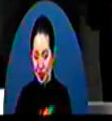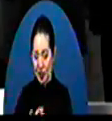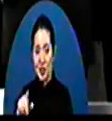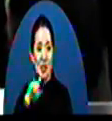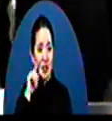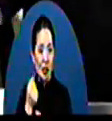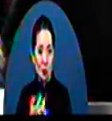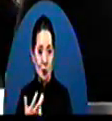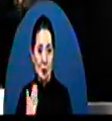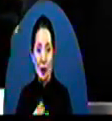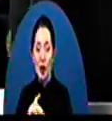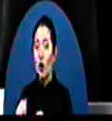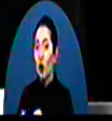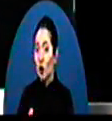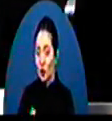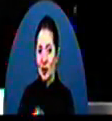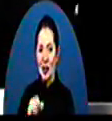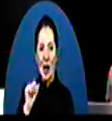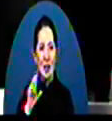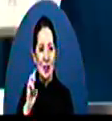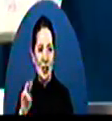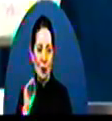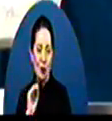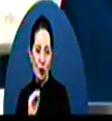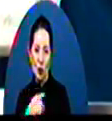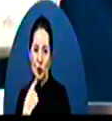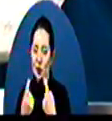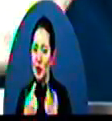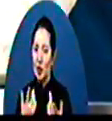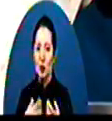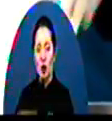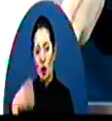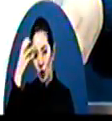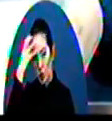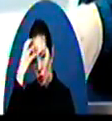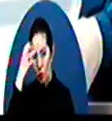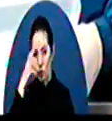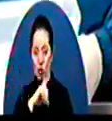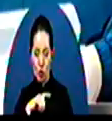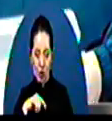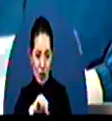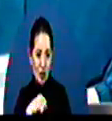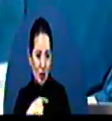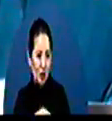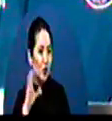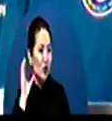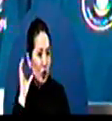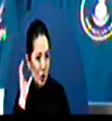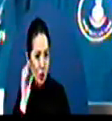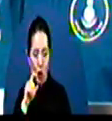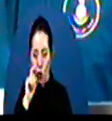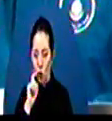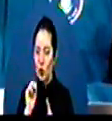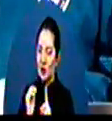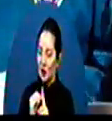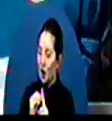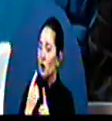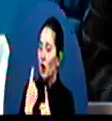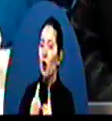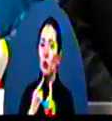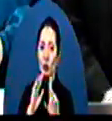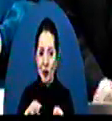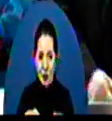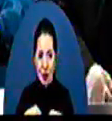байгааг онцолж байна. Ардчилсан намын төлөөллөд хэлэхдээ төрн иргэдээ сонсдог, ойлгодог иргэдийнхээ хүсэл шаардлагыг зорилгыг хүлээж